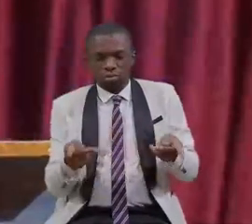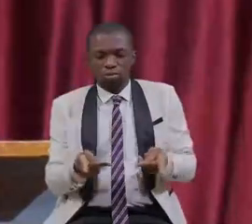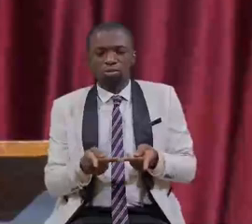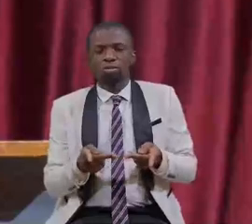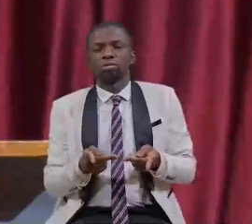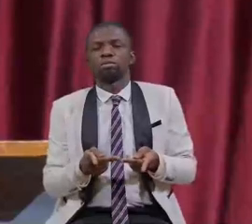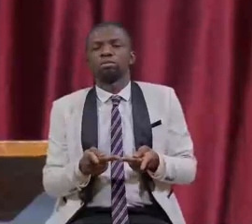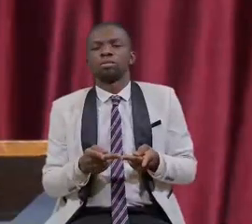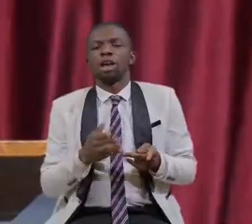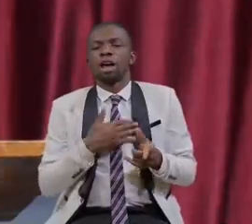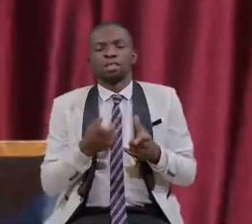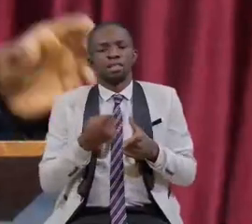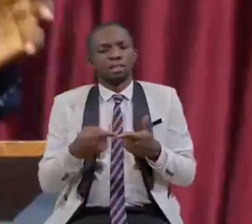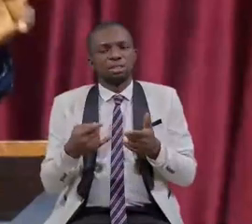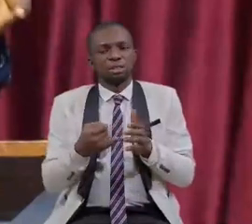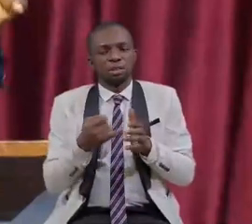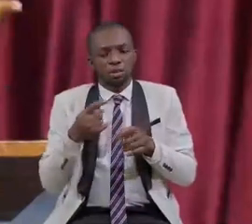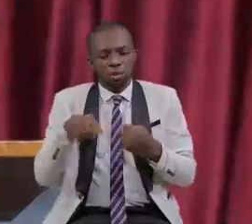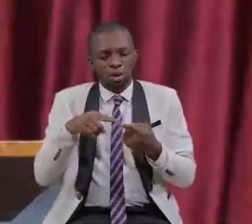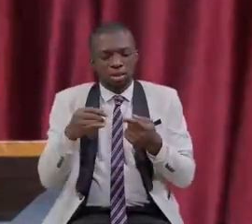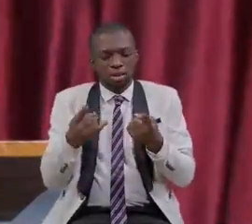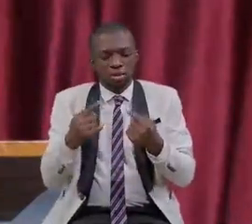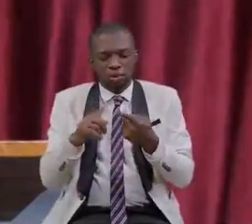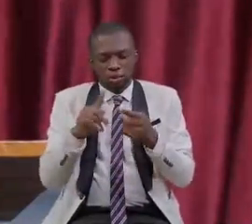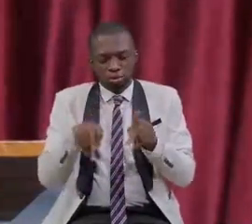Arrivé à l'homme, la pétition continue.